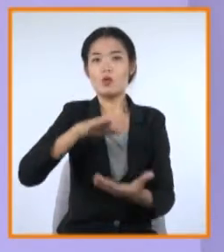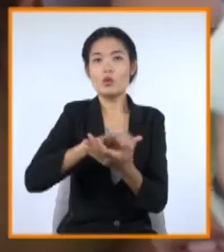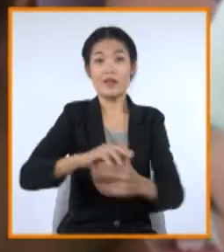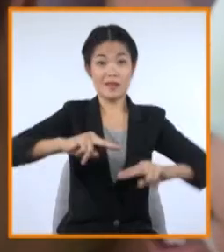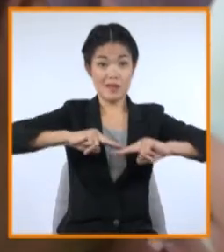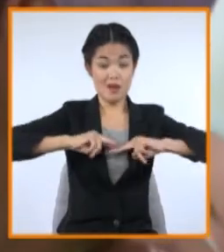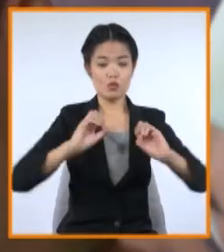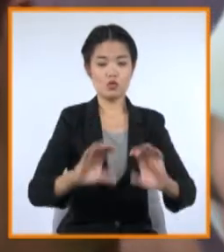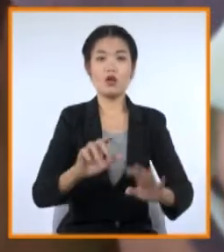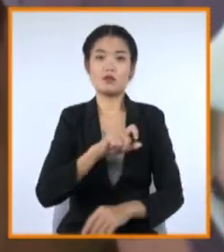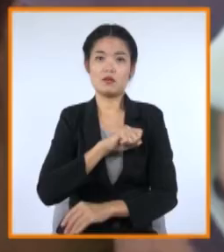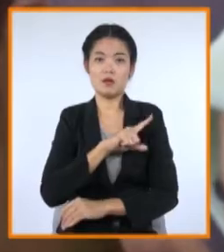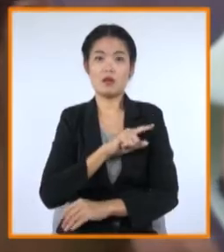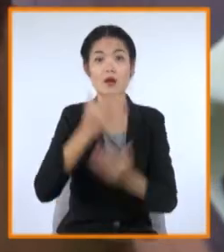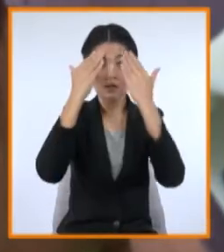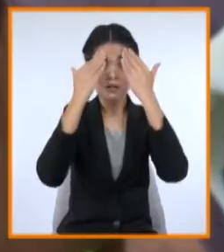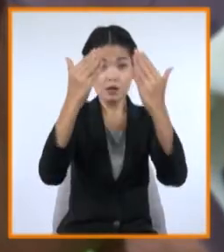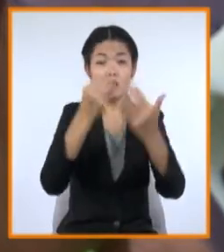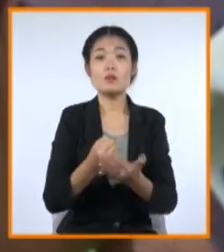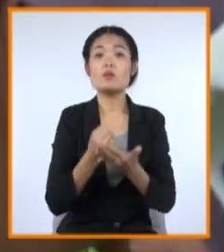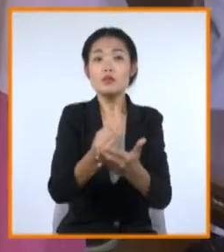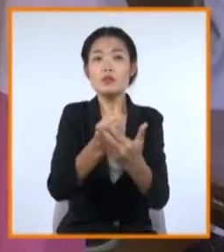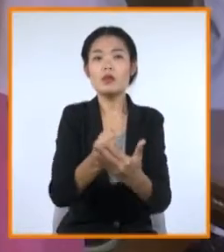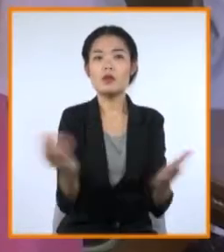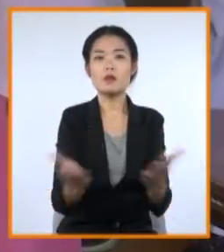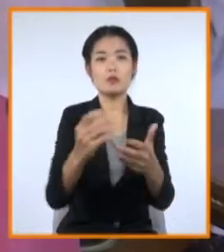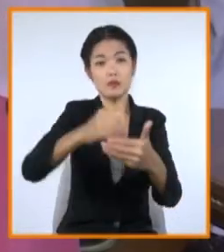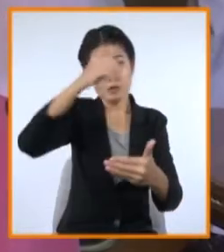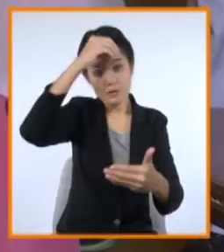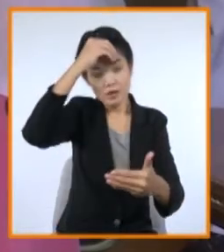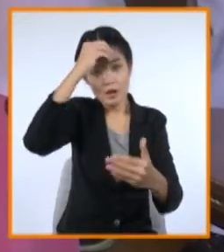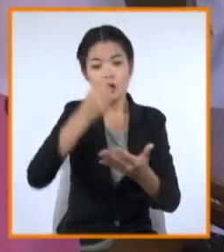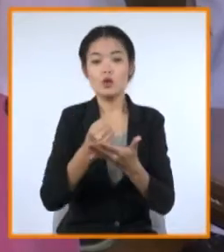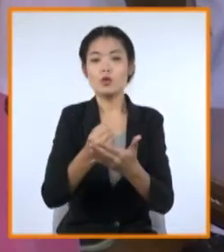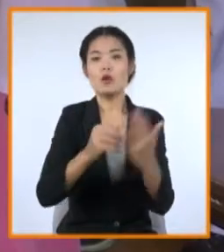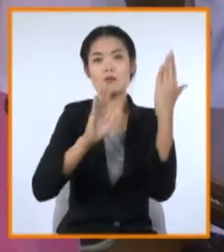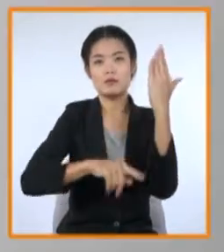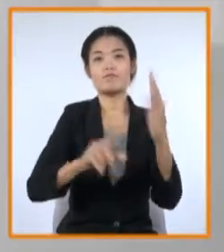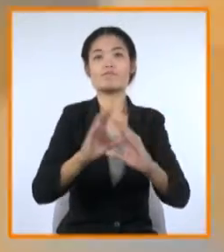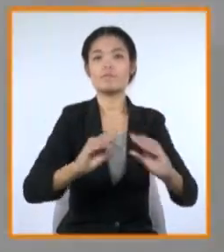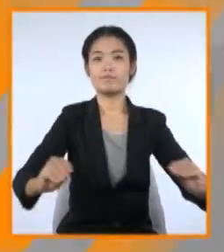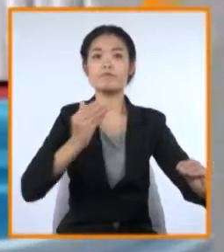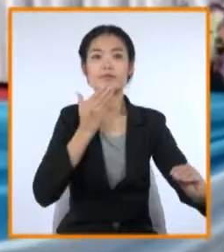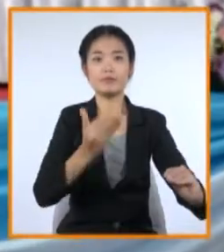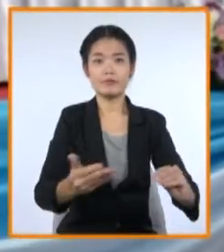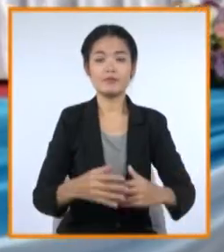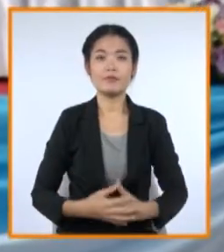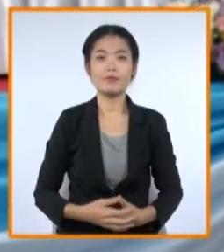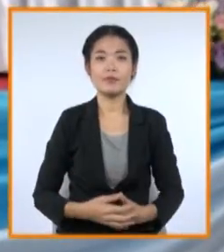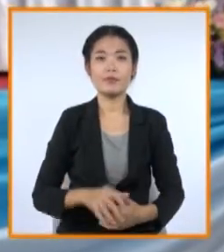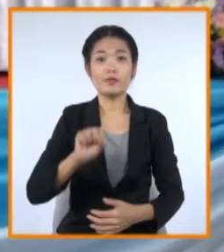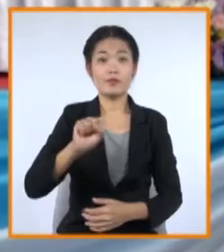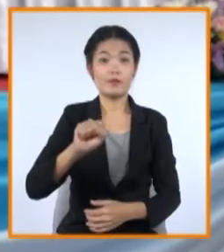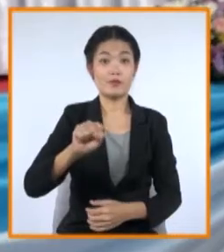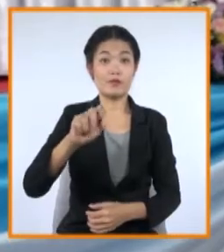ใต้เพื่อเป็นองค์กรธรรมาภิบาลส่งเสริมโอกาสทางการศึกษาและสร้างสันติสุขอย่างยั่งยืนสภานิติ